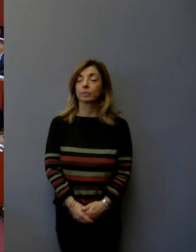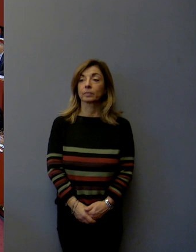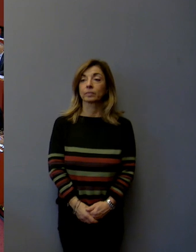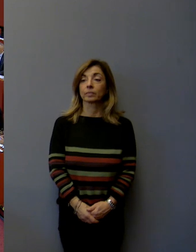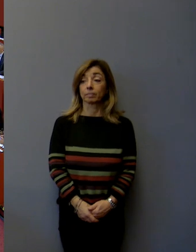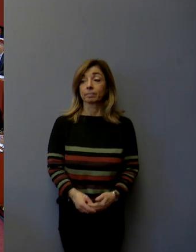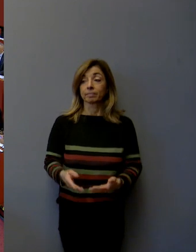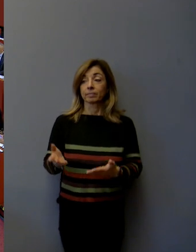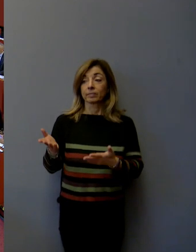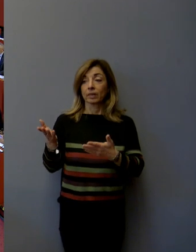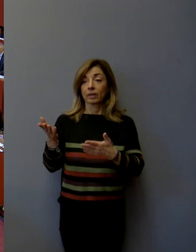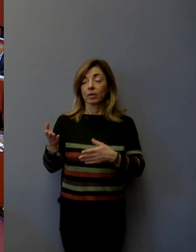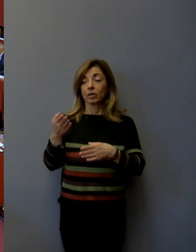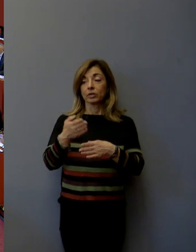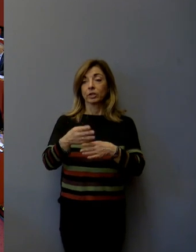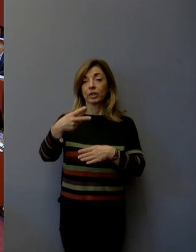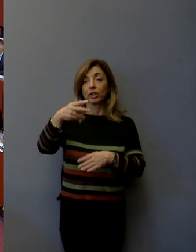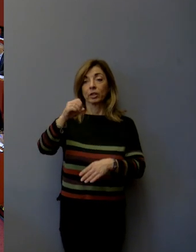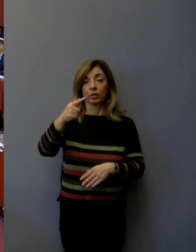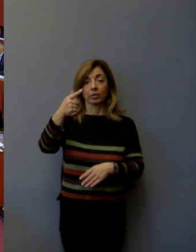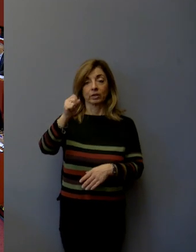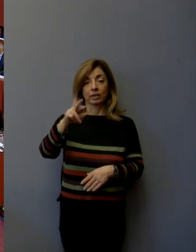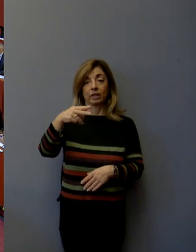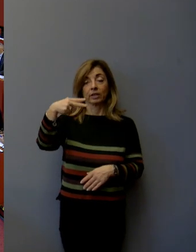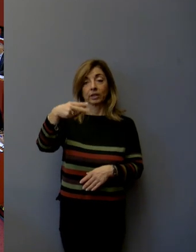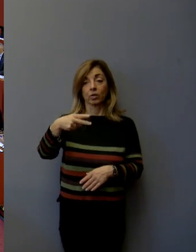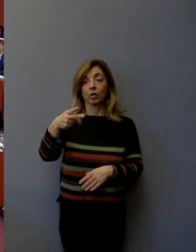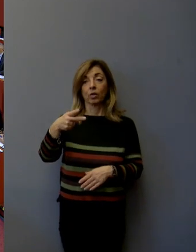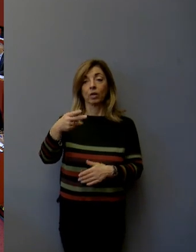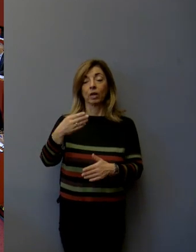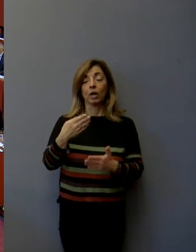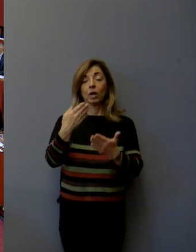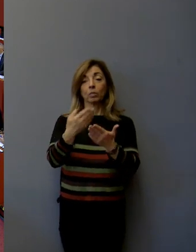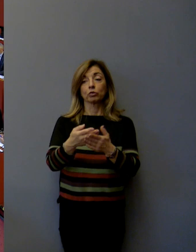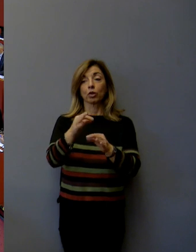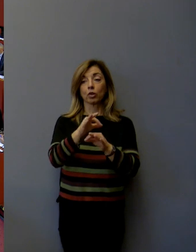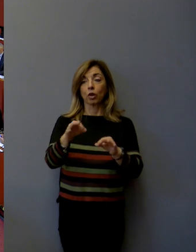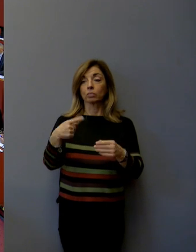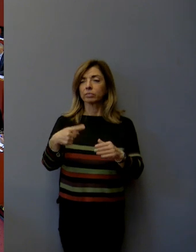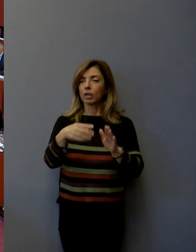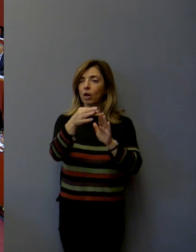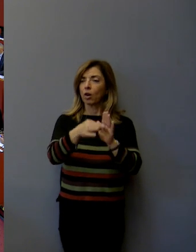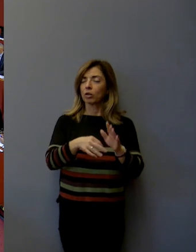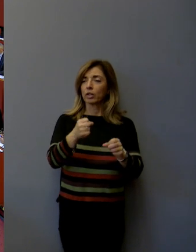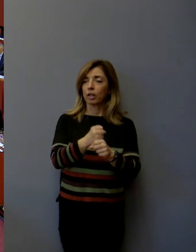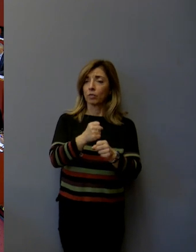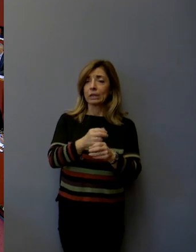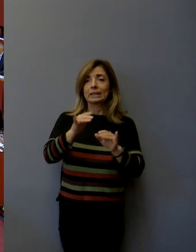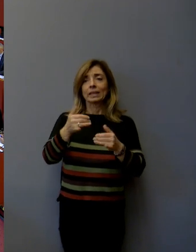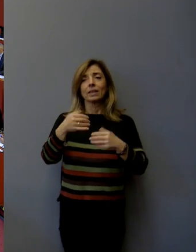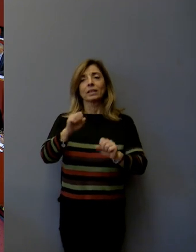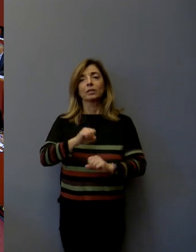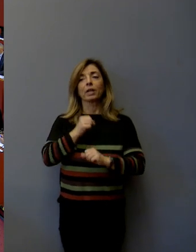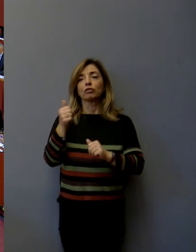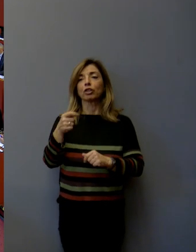prego consigliere nota Nicola mozione d'ordine Per che cosa sull'ordine dei lavori Sì Mi spiace solo che non ci sia la più la